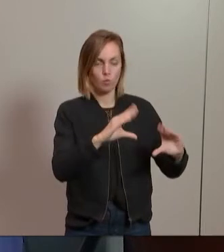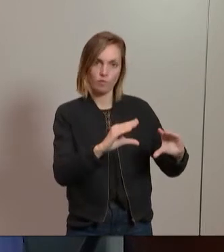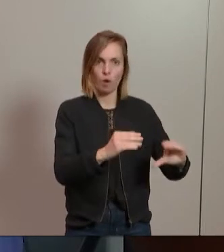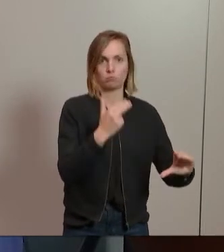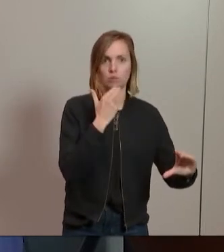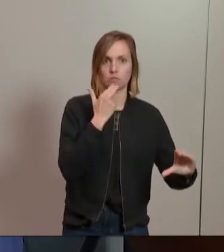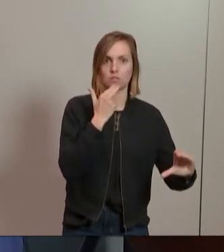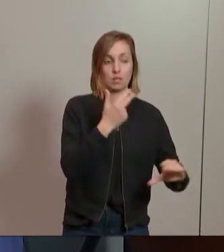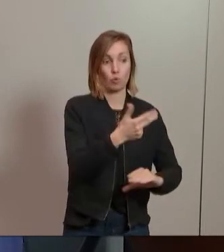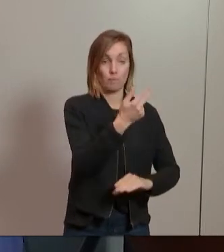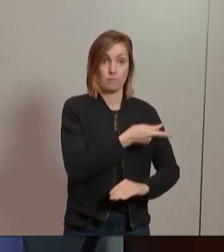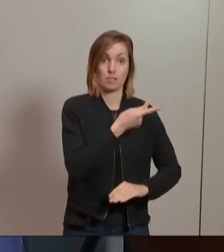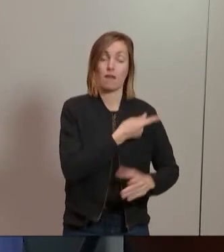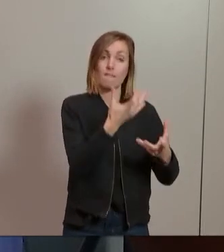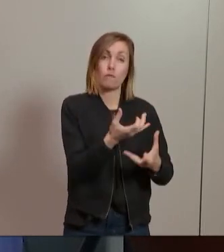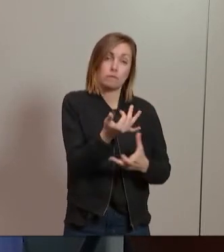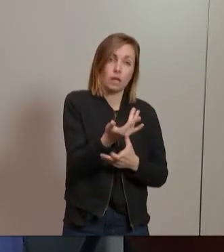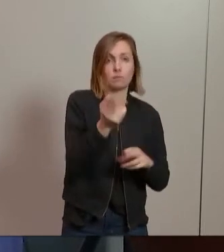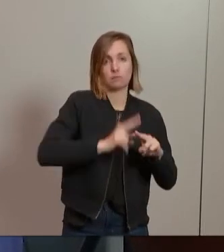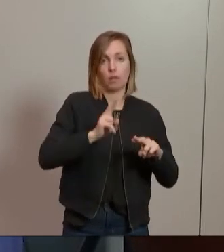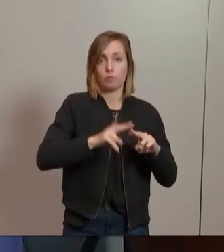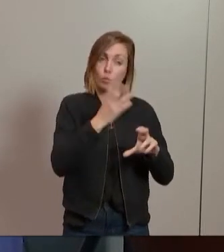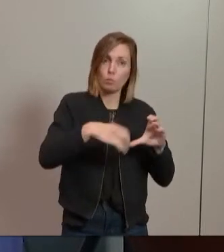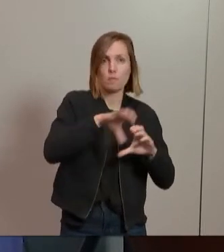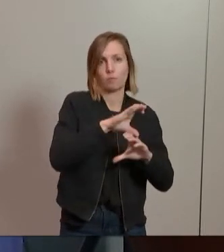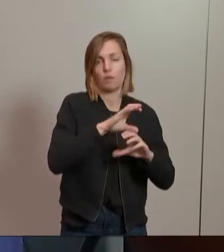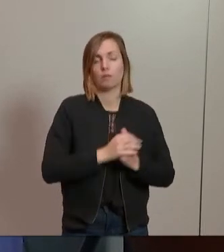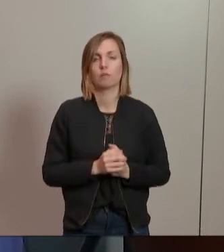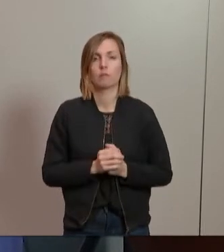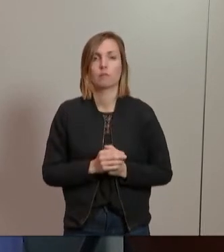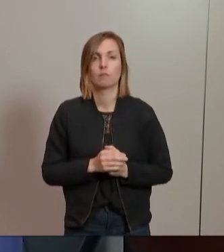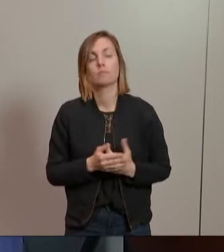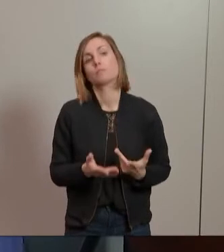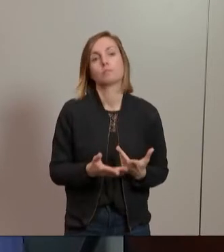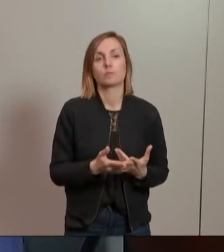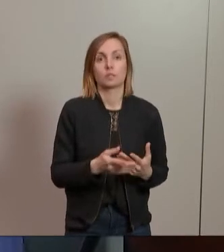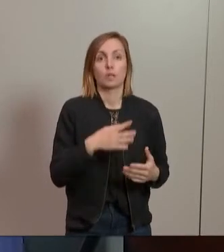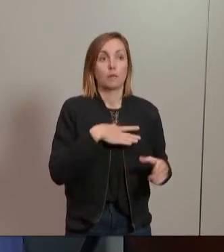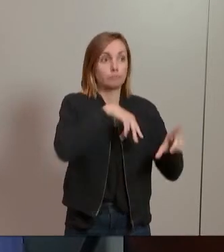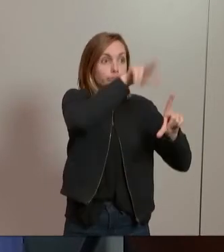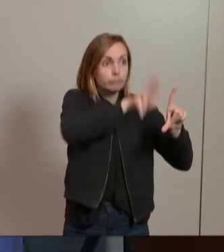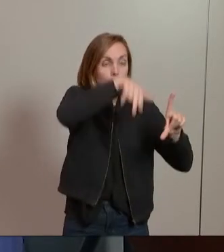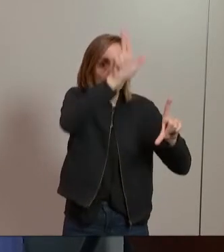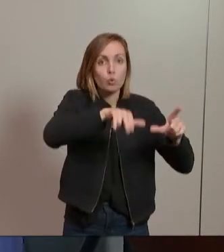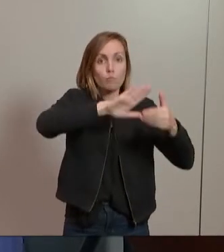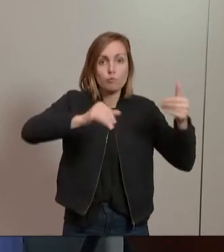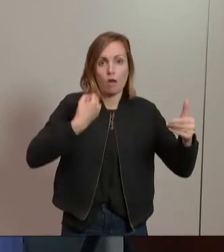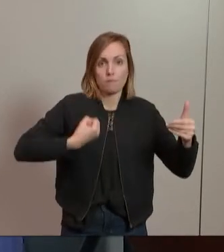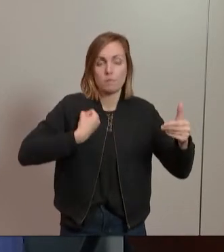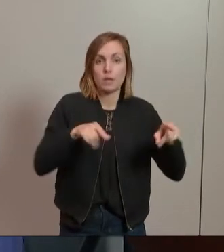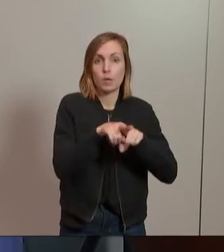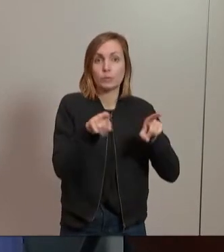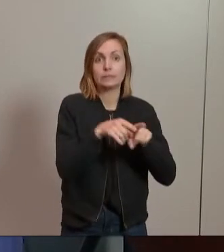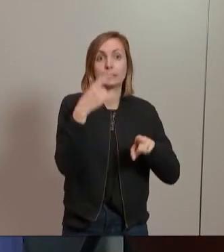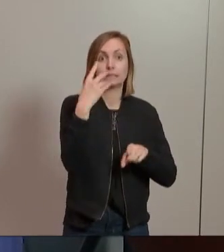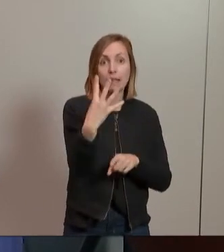ont demandé à ce que quelques travaux complémentaires puissent être effectués. Ceux-ci comprennent des peintures sur des murs abîmés ainsi que le changement de